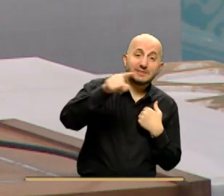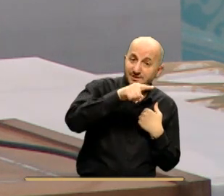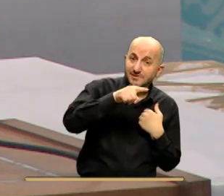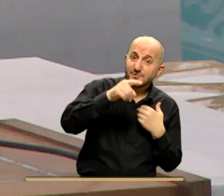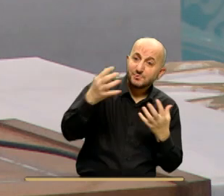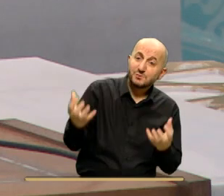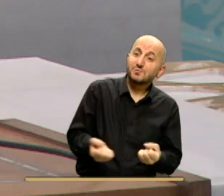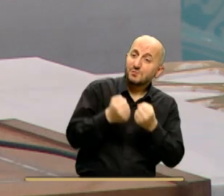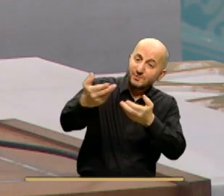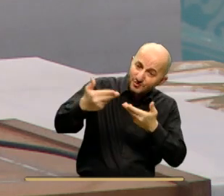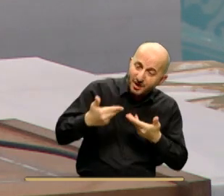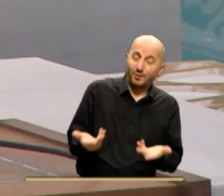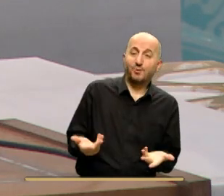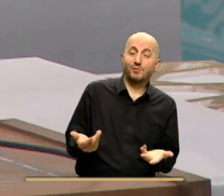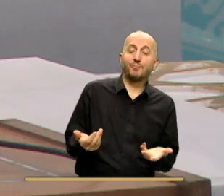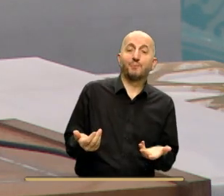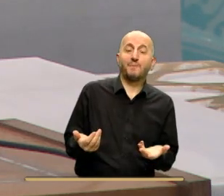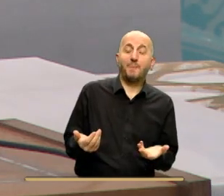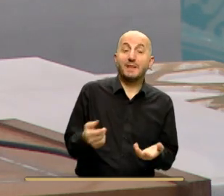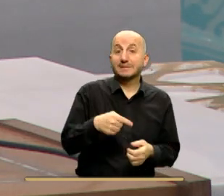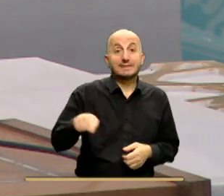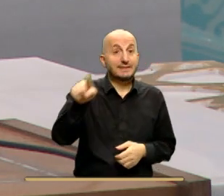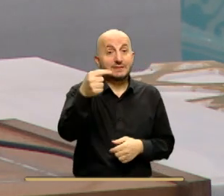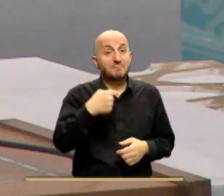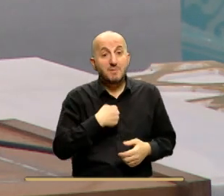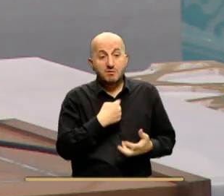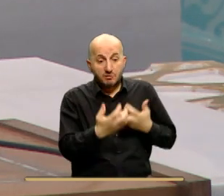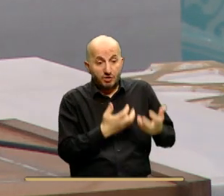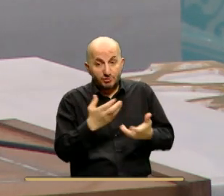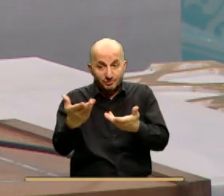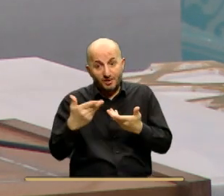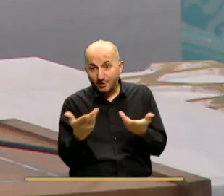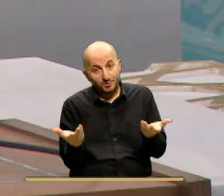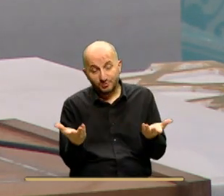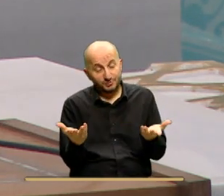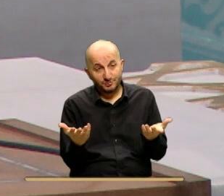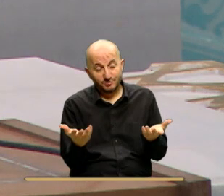Ben sizi kurtuluşa çağırıyorum. Siz ise beni ateşe çağırıyorsunuz.